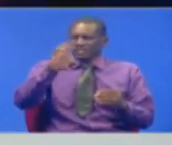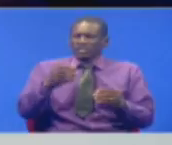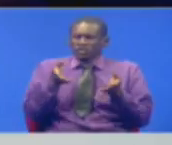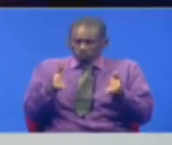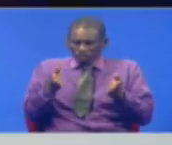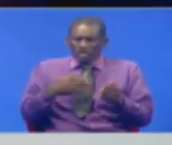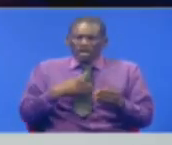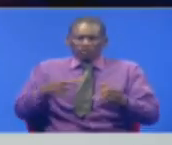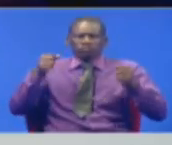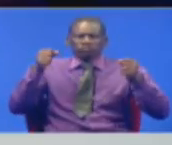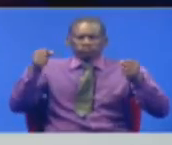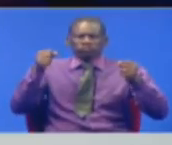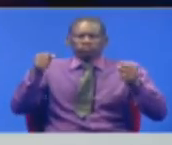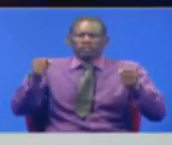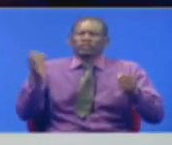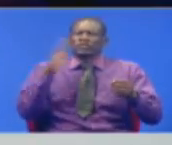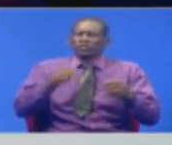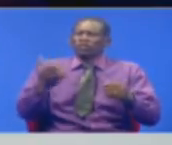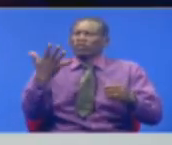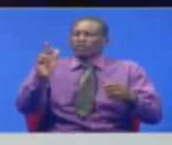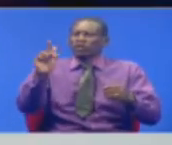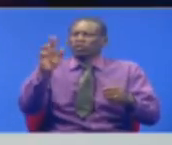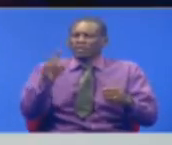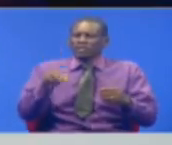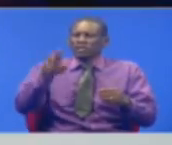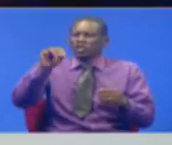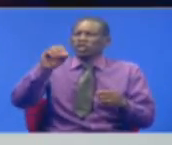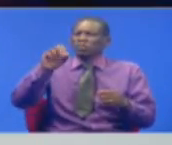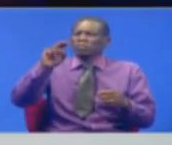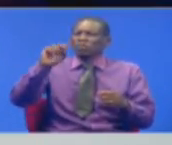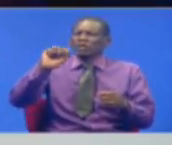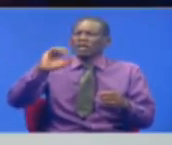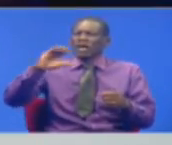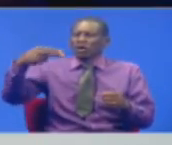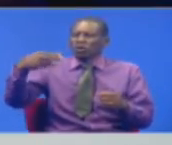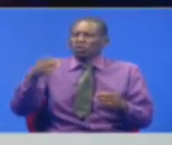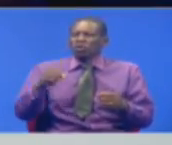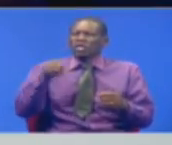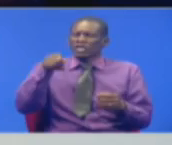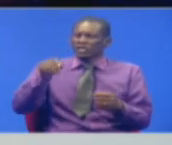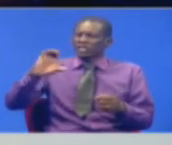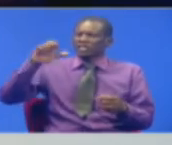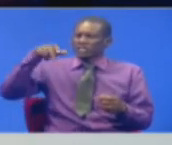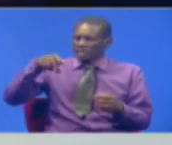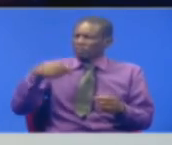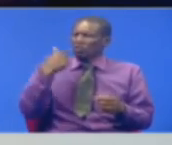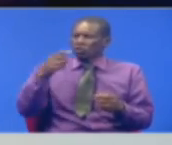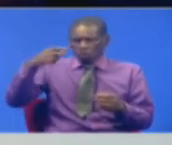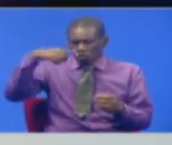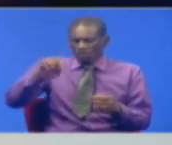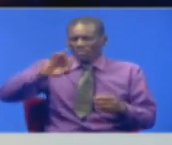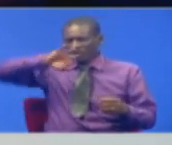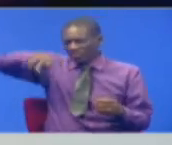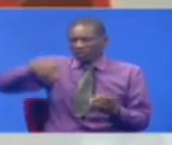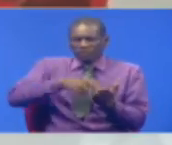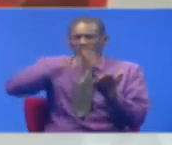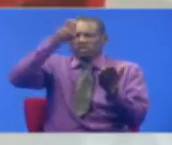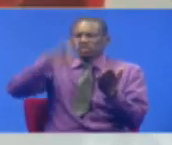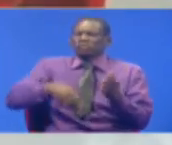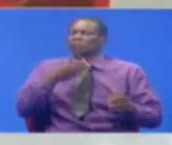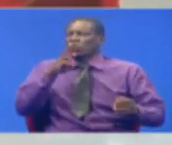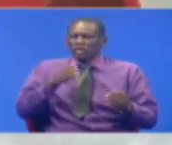mita 5000 jijini Monaco. Chepkoech ambaye pia ni mshikilizi wa rekodi ya mita 3000 kuruka viunzi na maji alishinda